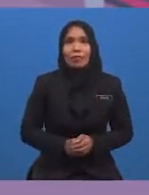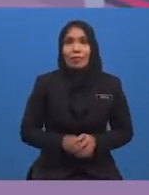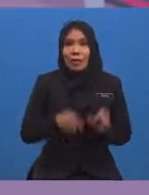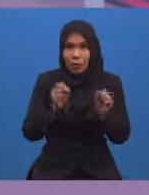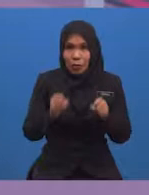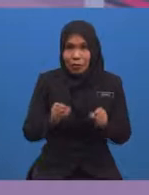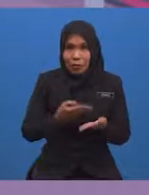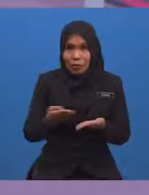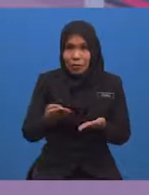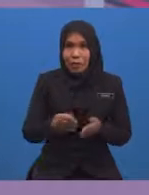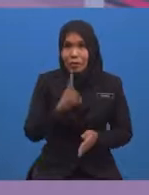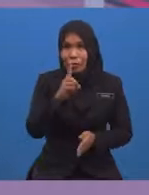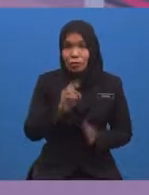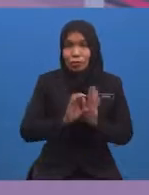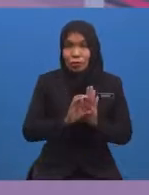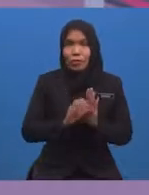tinggi?